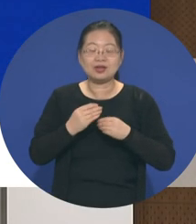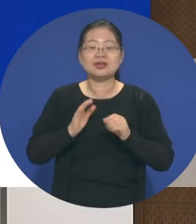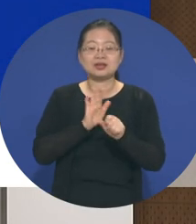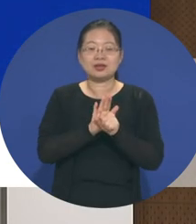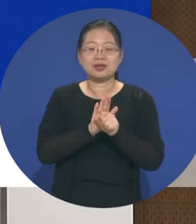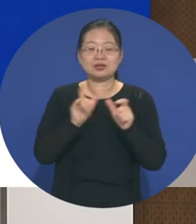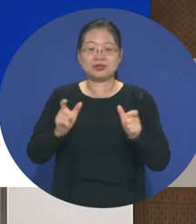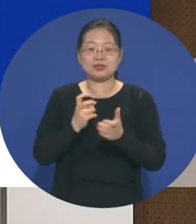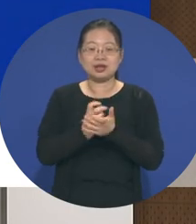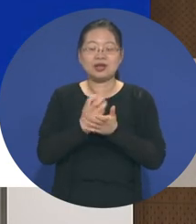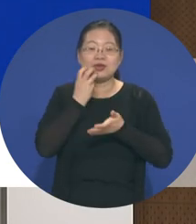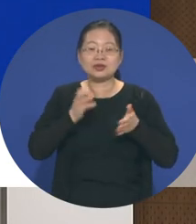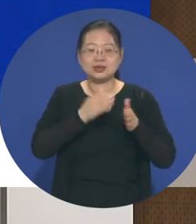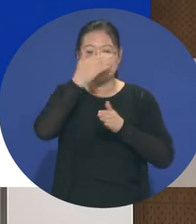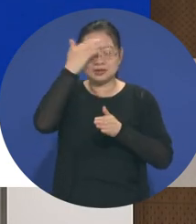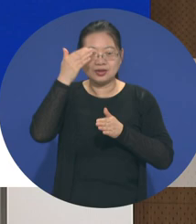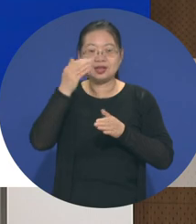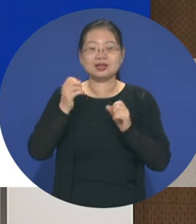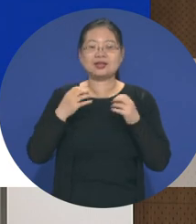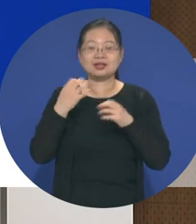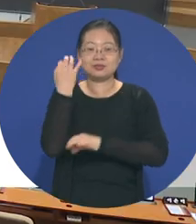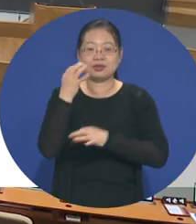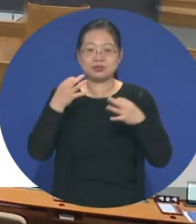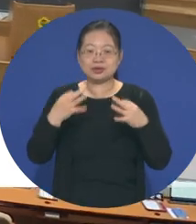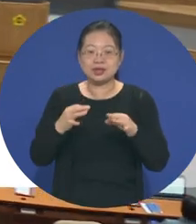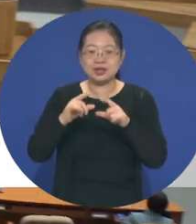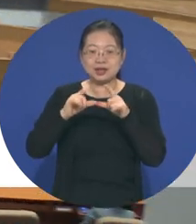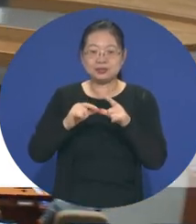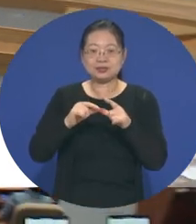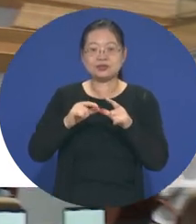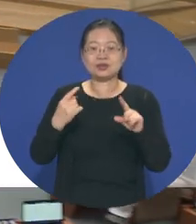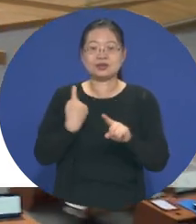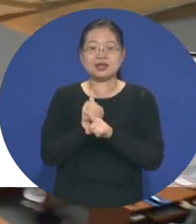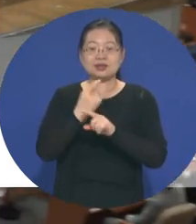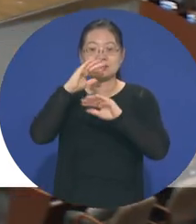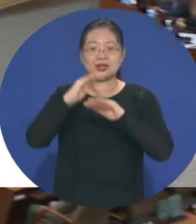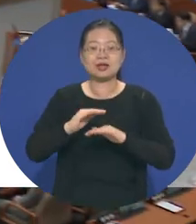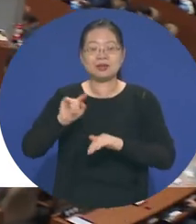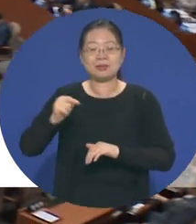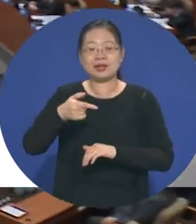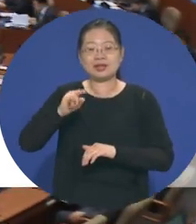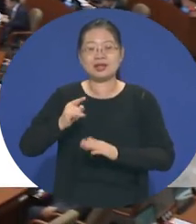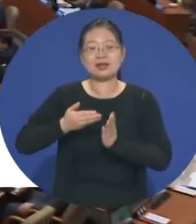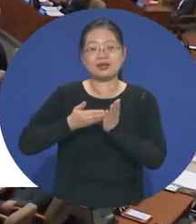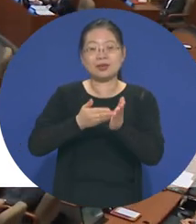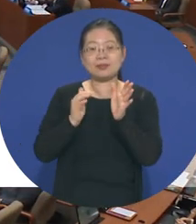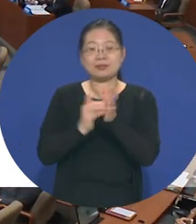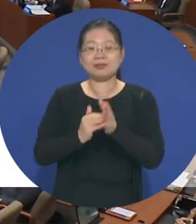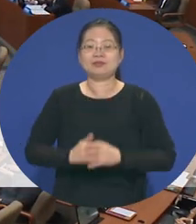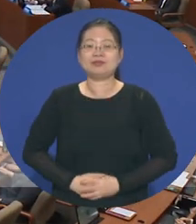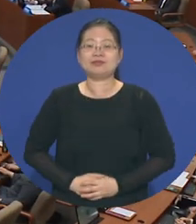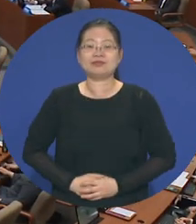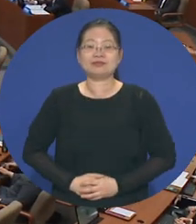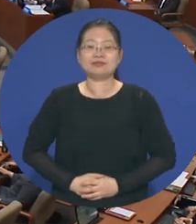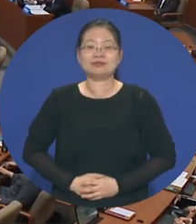조례안과 경기도 청년 기본 금융 지본 조래 일부 계정 조리한 등 총 100개 건이 처리됐습니다 DA